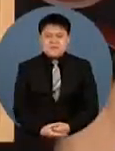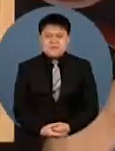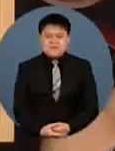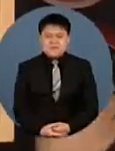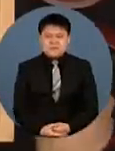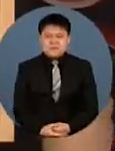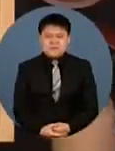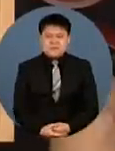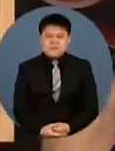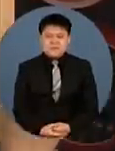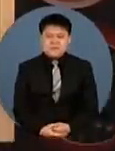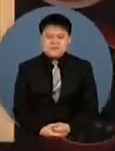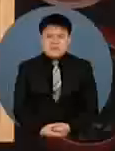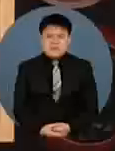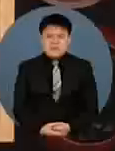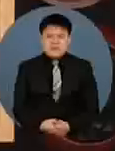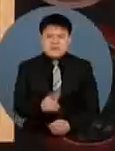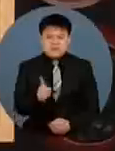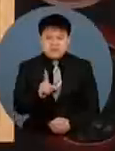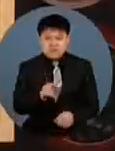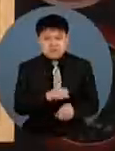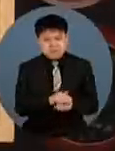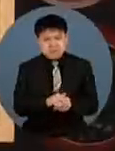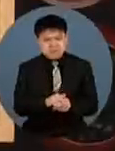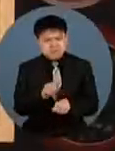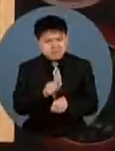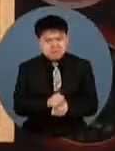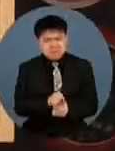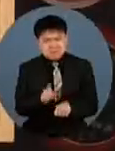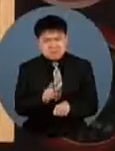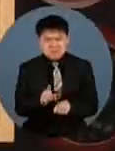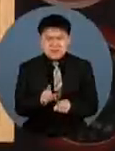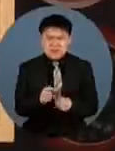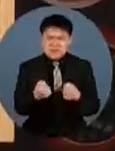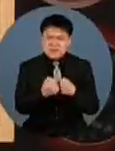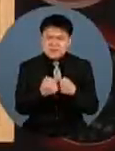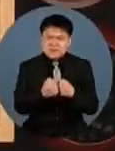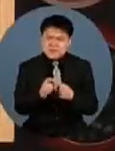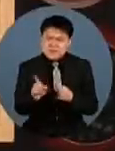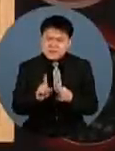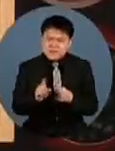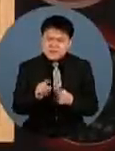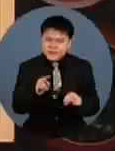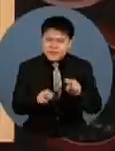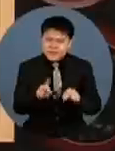자, 다병구단도 이해 못자는 전력인데요. 자, 어떻게 둘까요? 여기서.